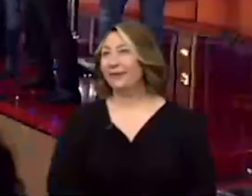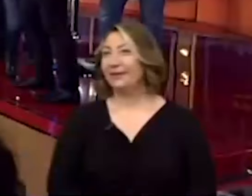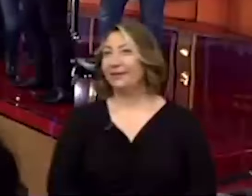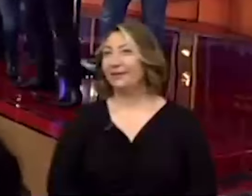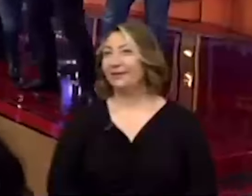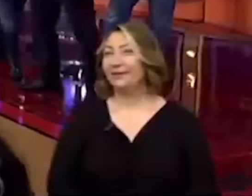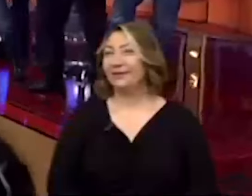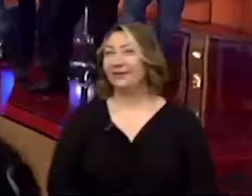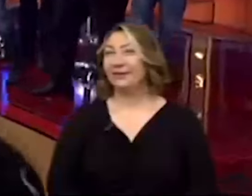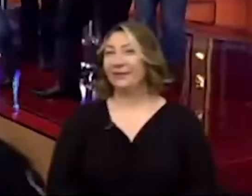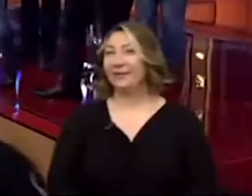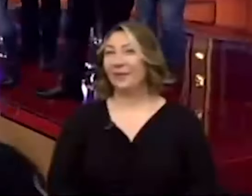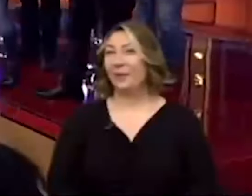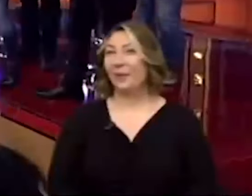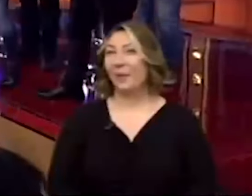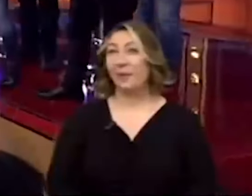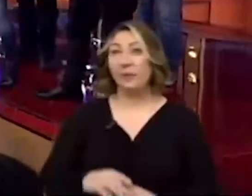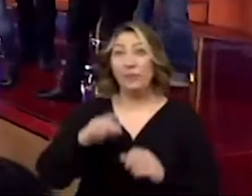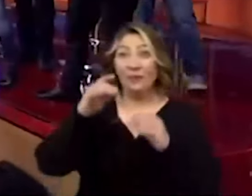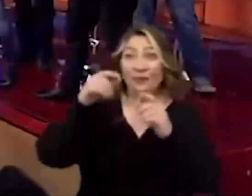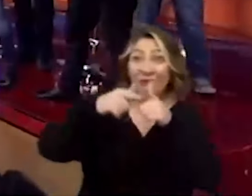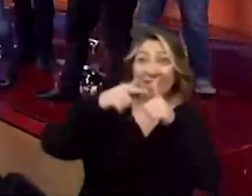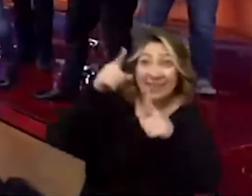Burak, Burak. Burcu Yatak. Dağ yılanı kim? Fatih mi?